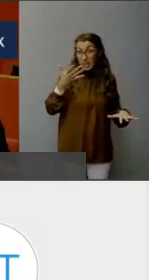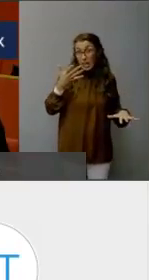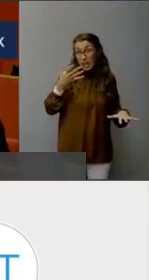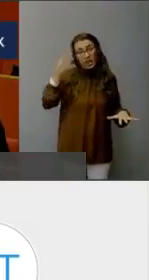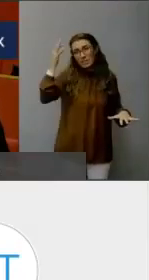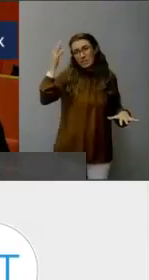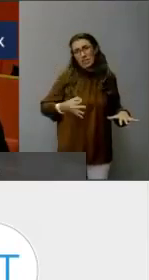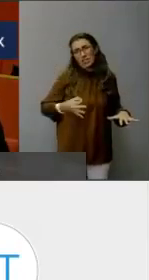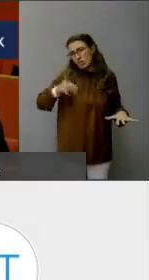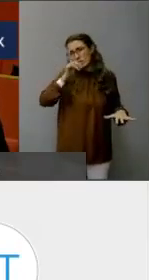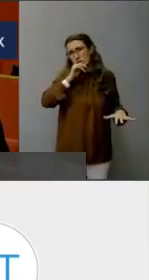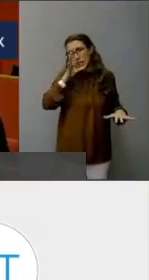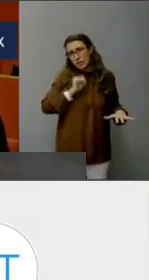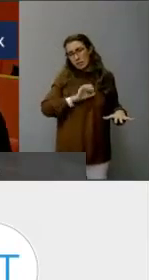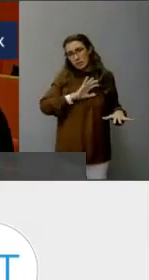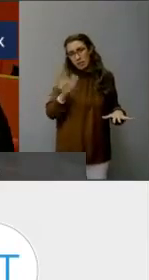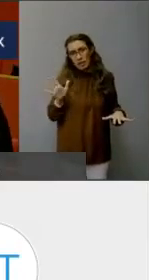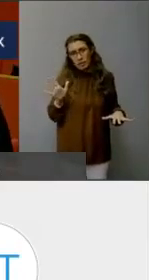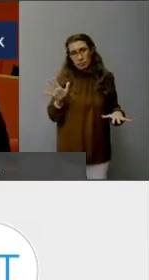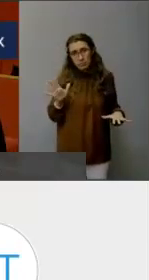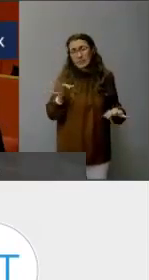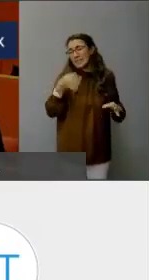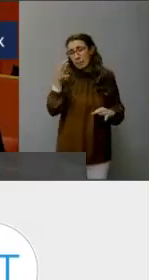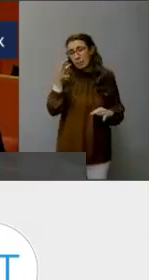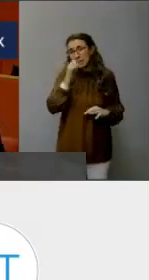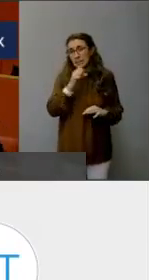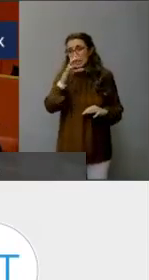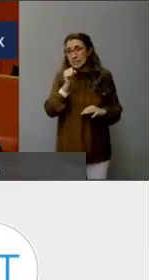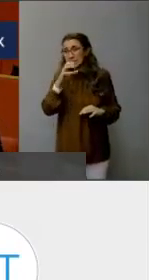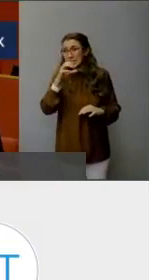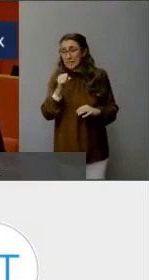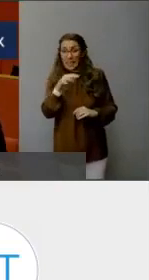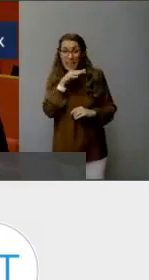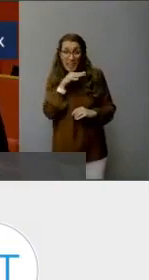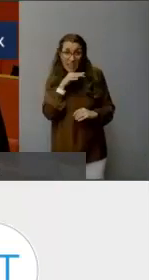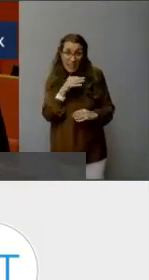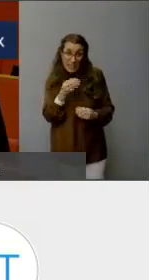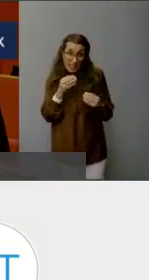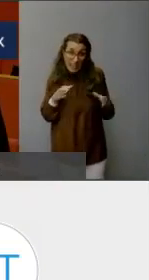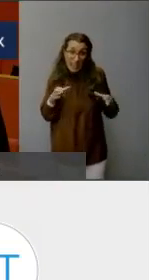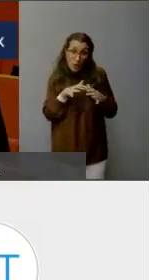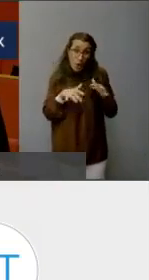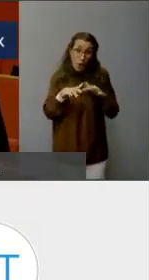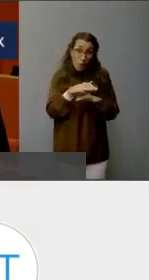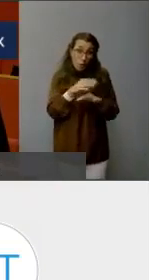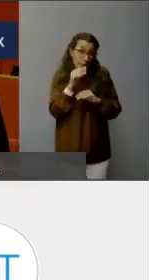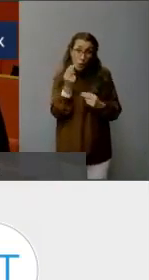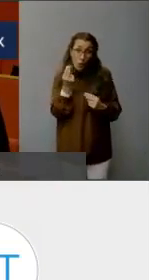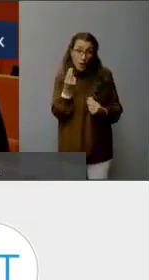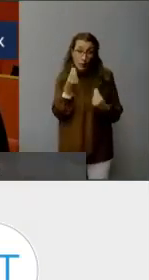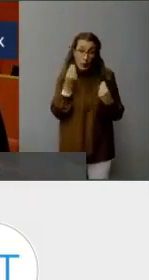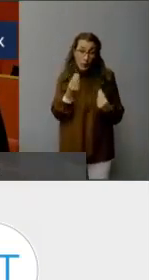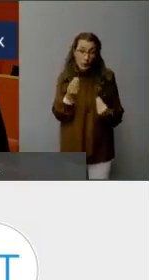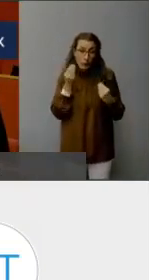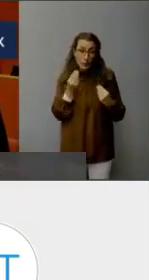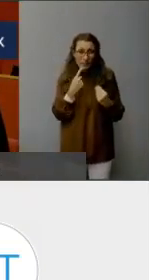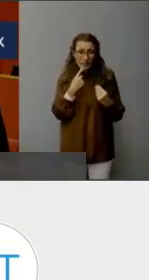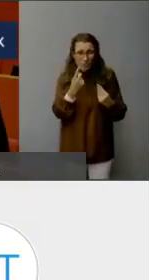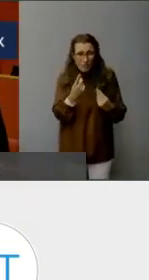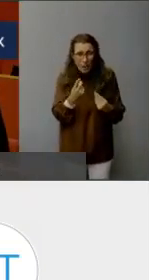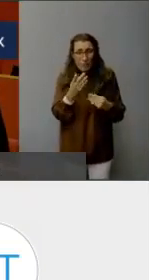di non parlare in ogni sede altro che green community o green economy si tratta di diciamo